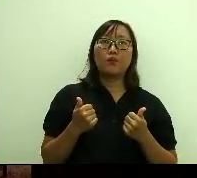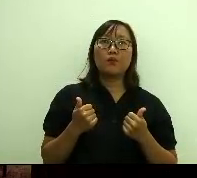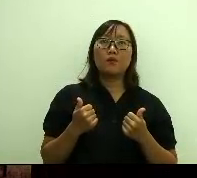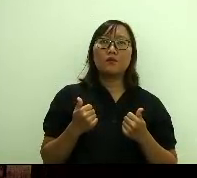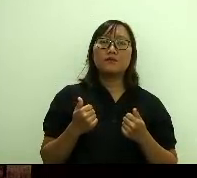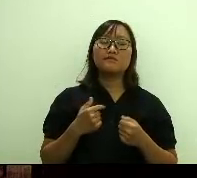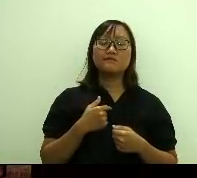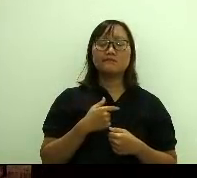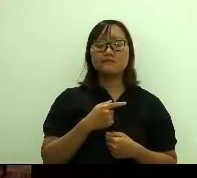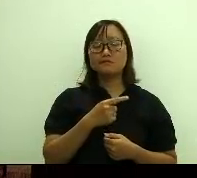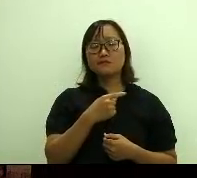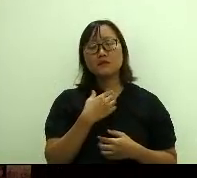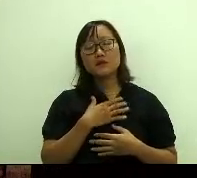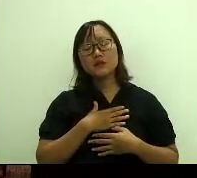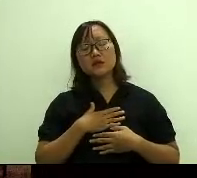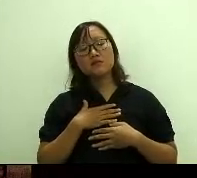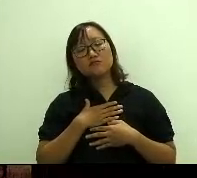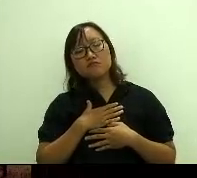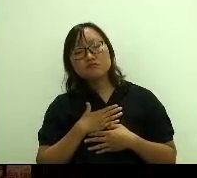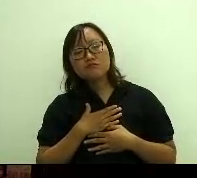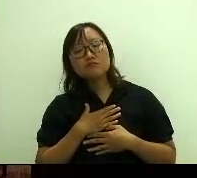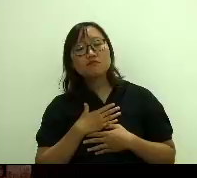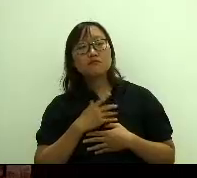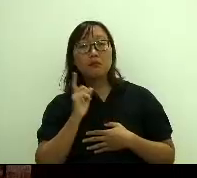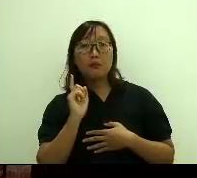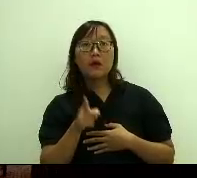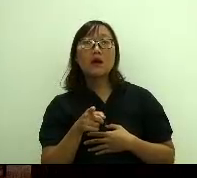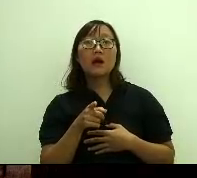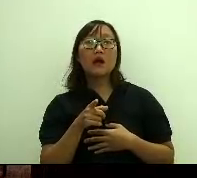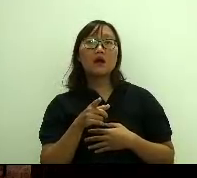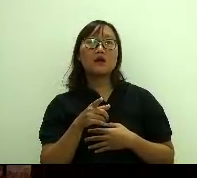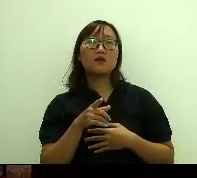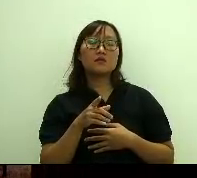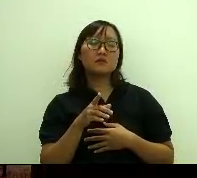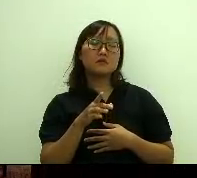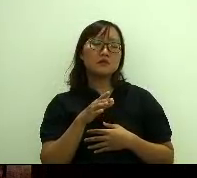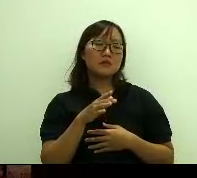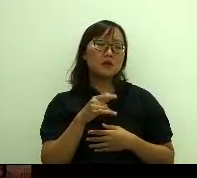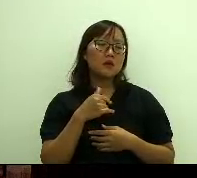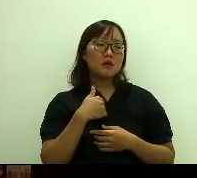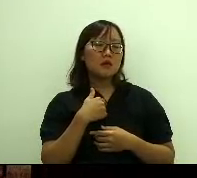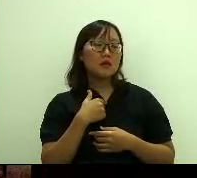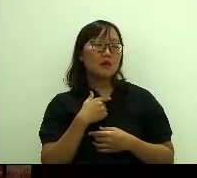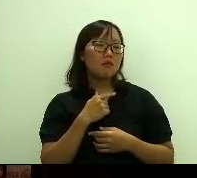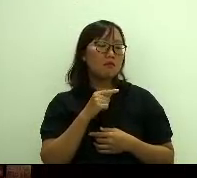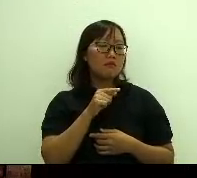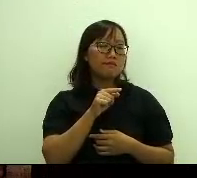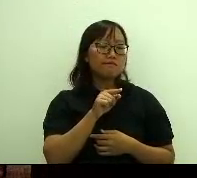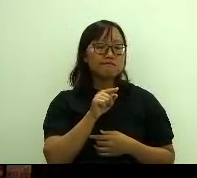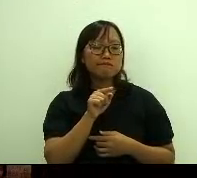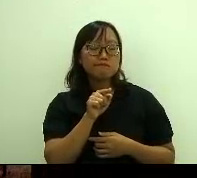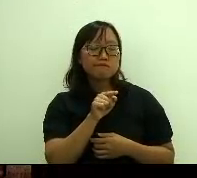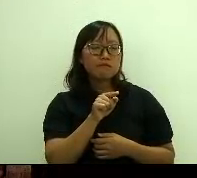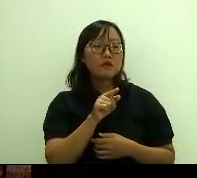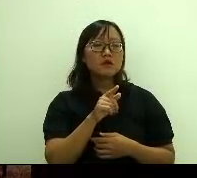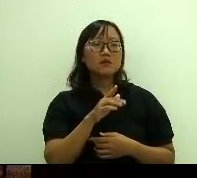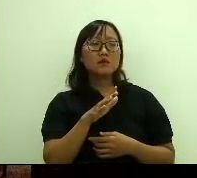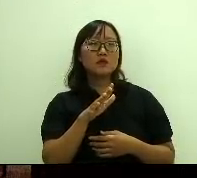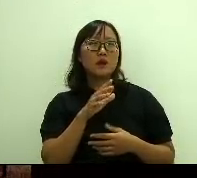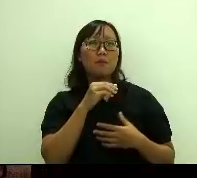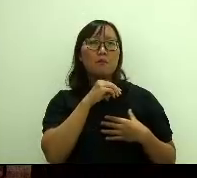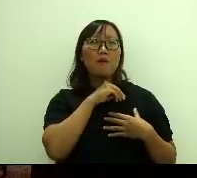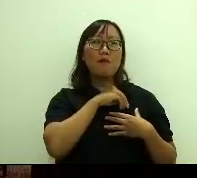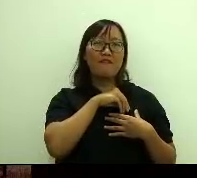mengalami situasi-situasi yang mengarahkan kita kepada memanfaatkan situasi itu